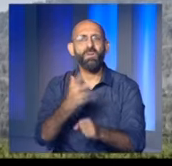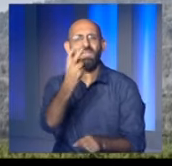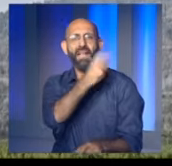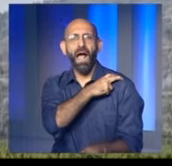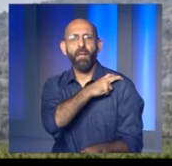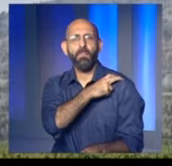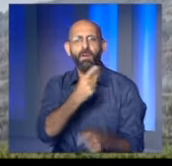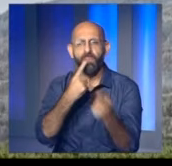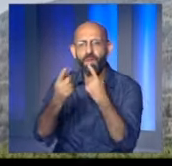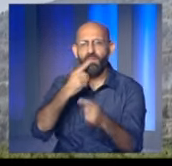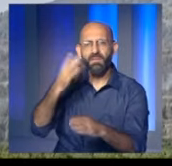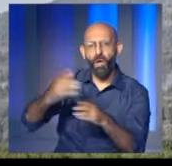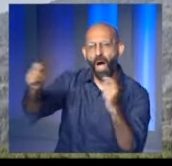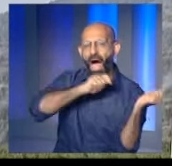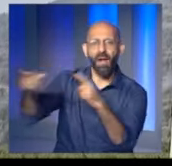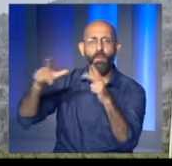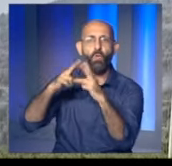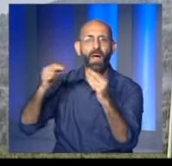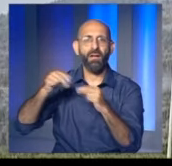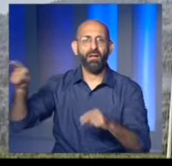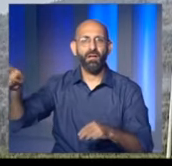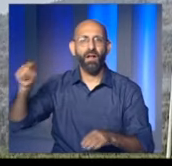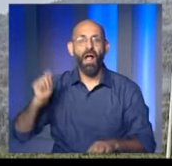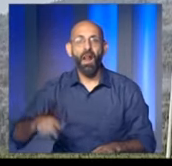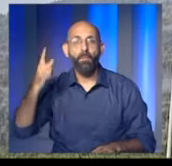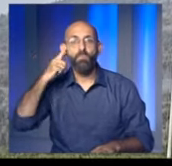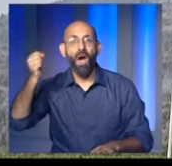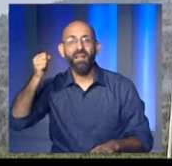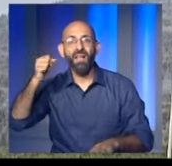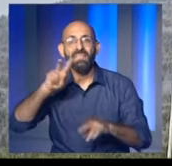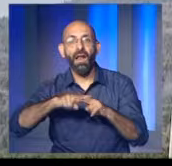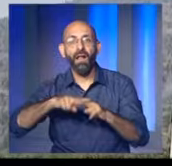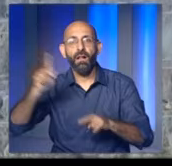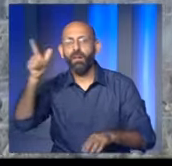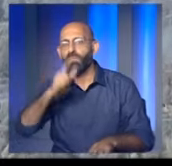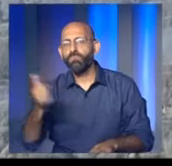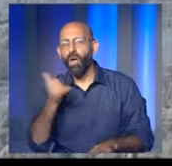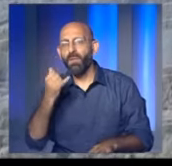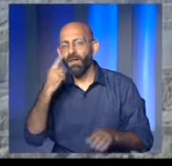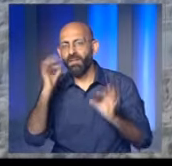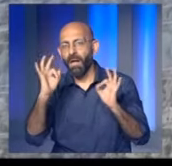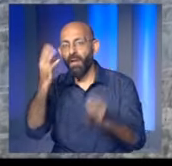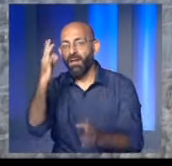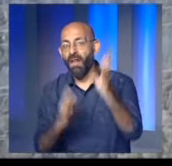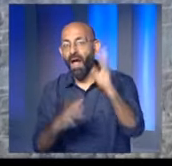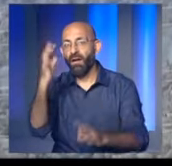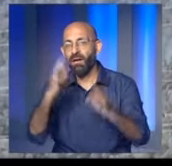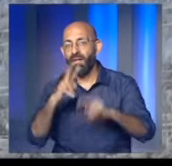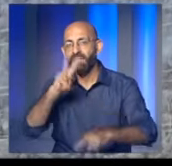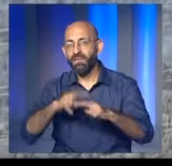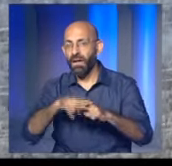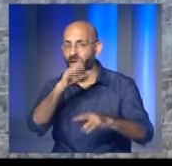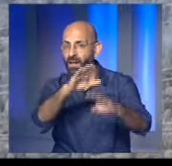جانتس. وكان زعيم المعارضة الإسرائيلية يائير لابيد قد صرح أن الشمال يشتعل ويحترق